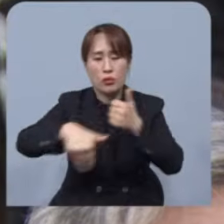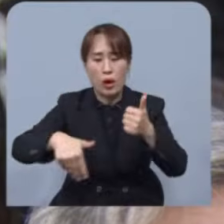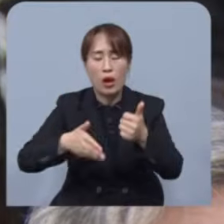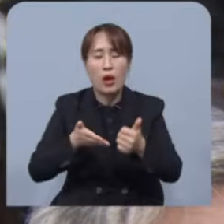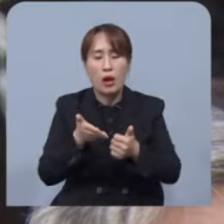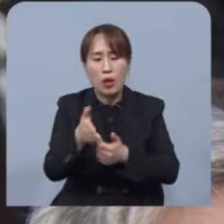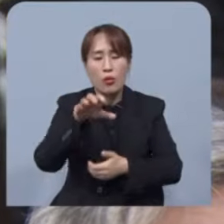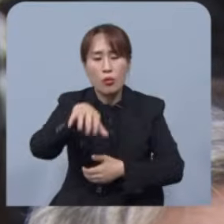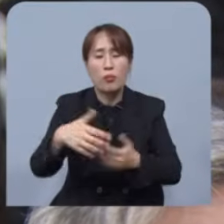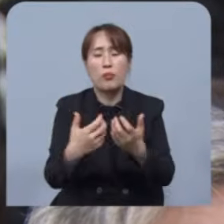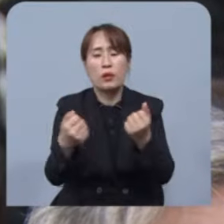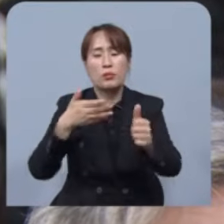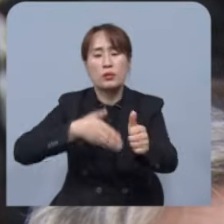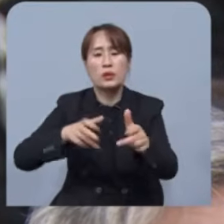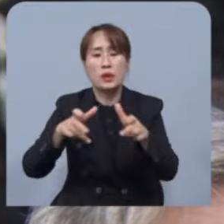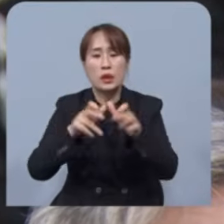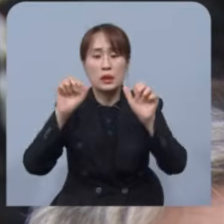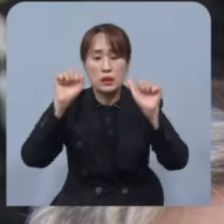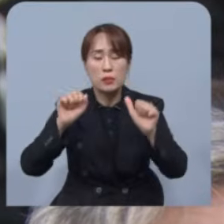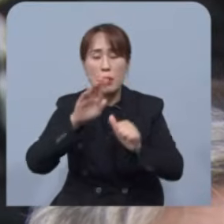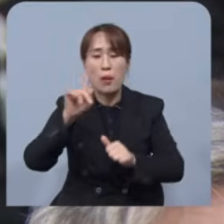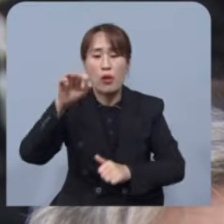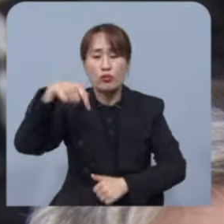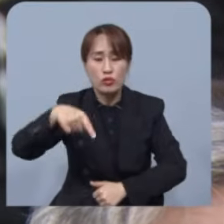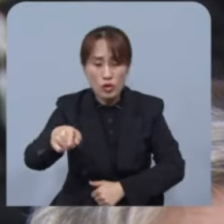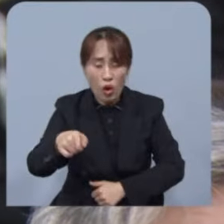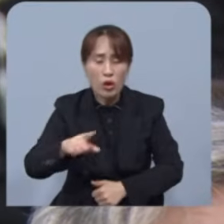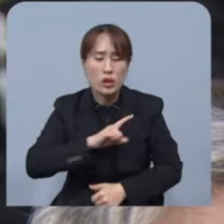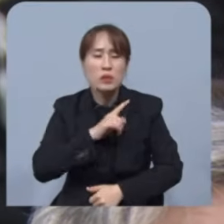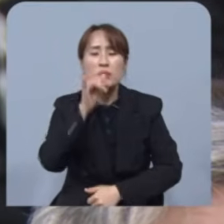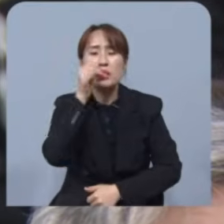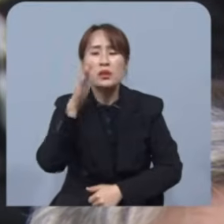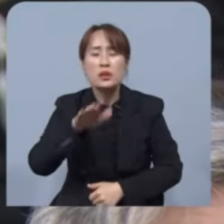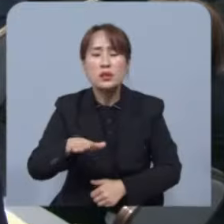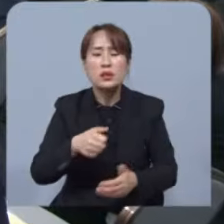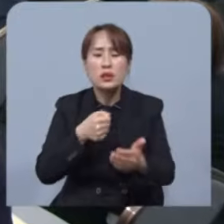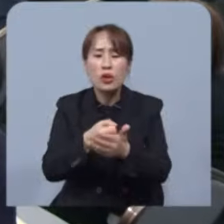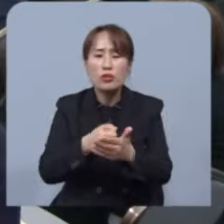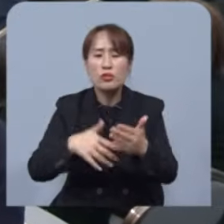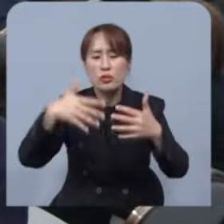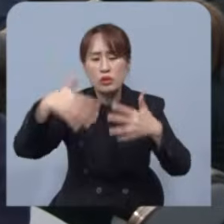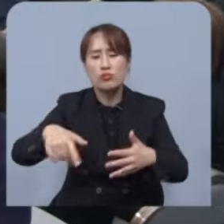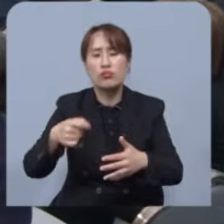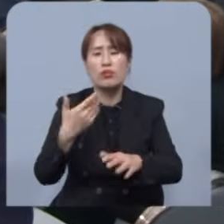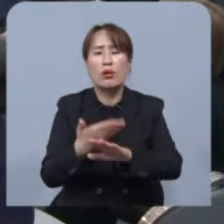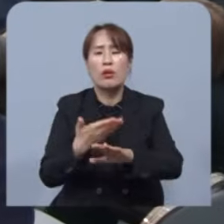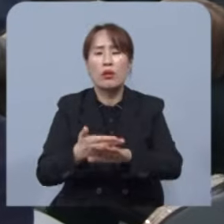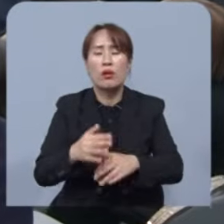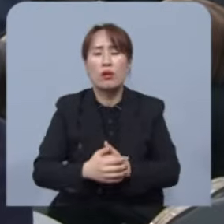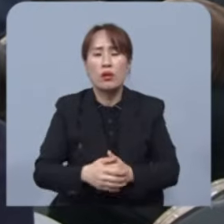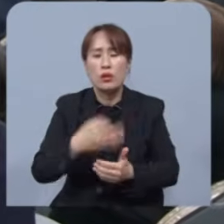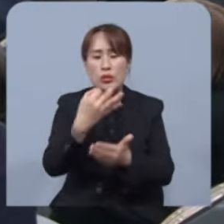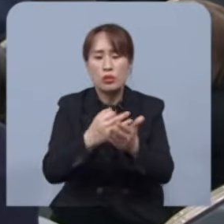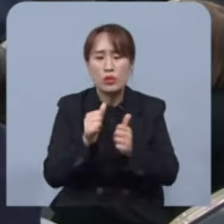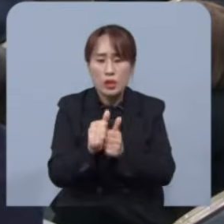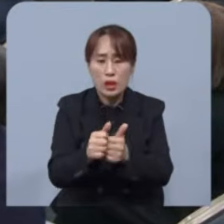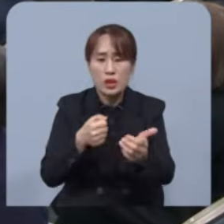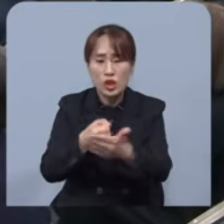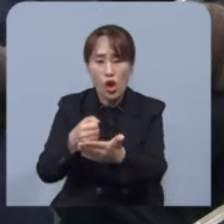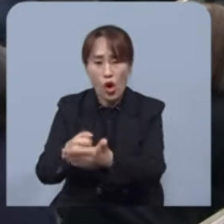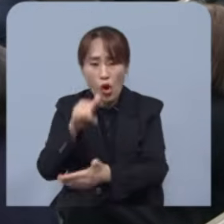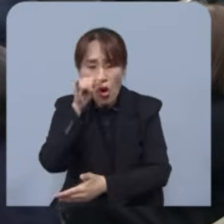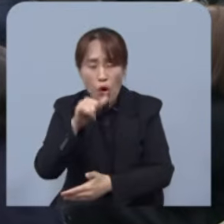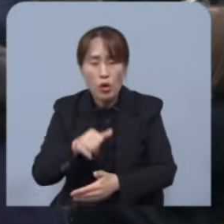주시길 바랍니다. 장애인 스포츠 바우처라는 명칭은 따로 있지만 선정 기준은 그렇지 않습니다. 소득에 따른 선정이 있기